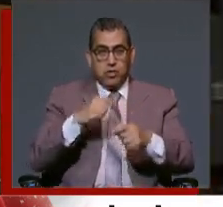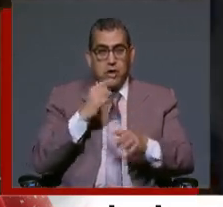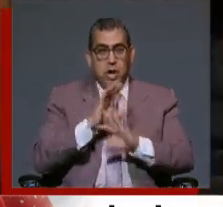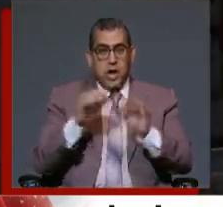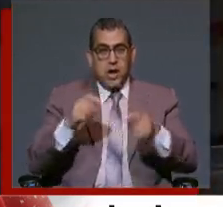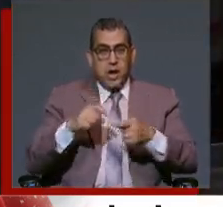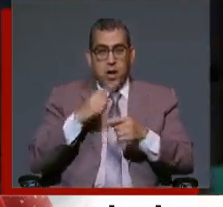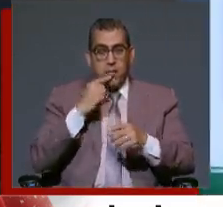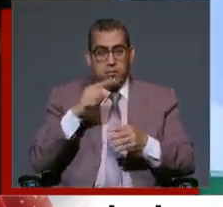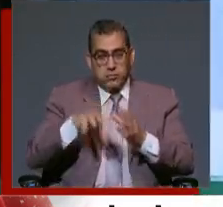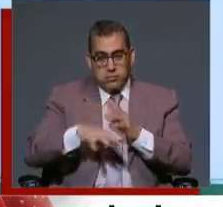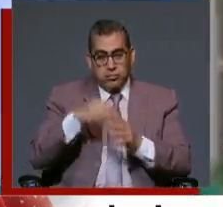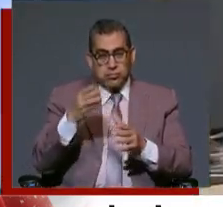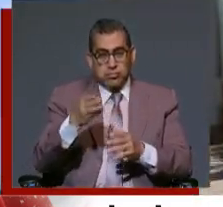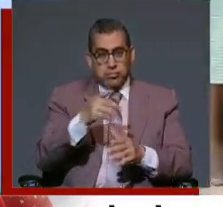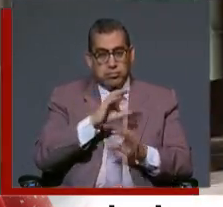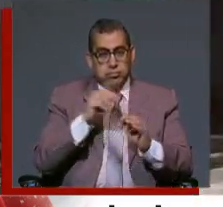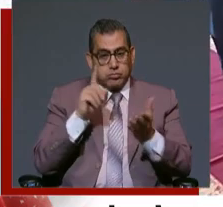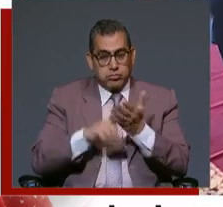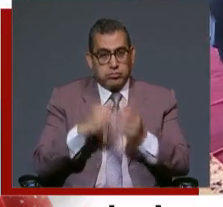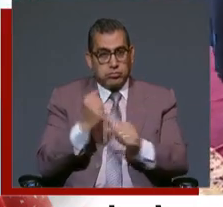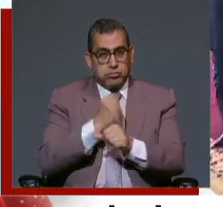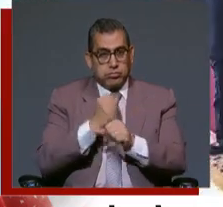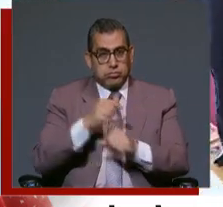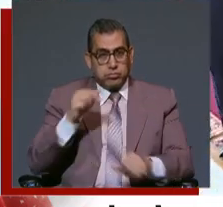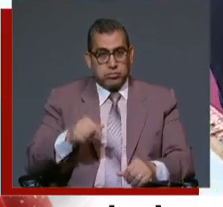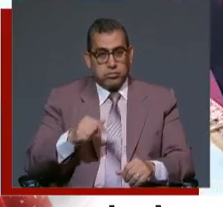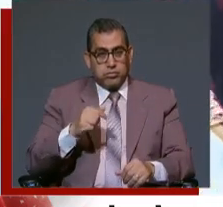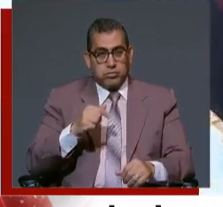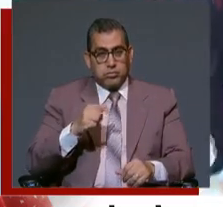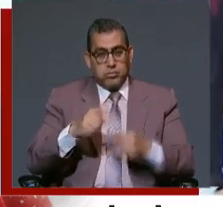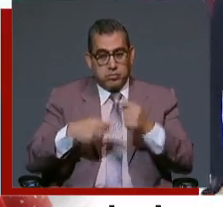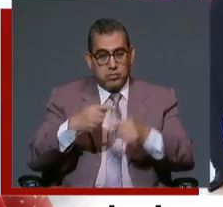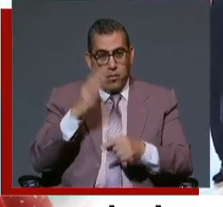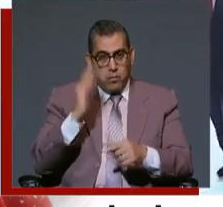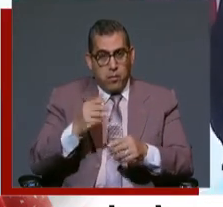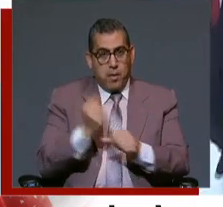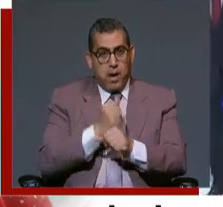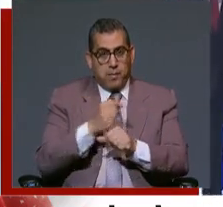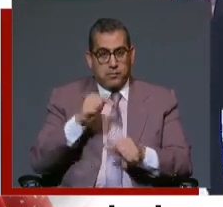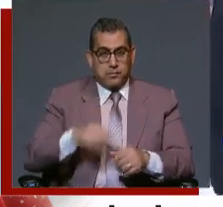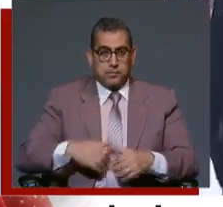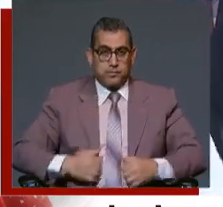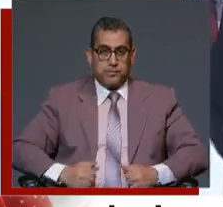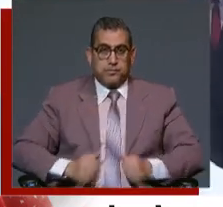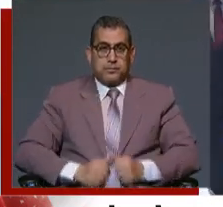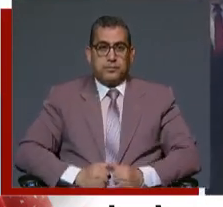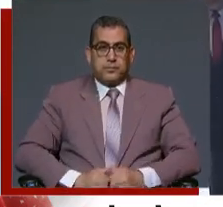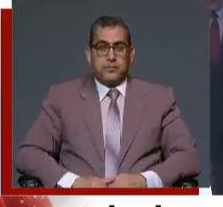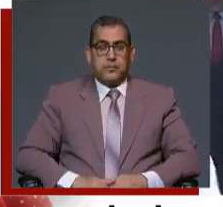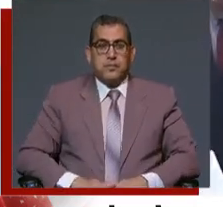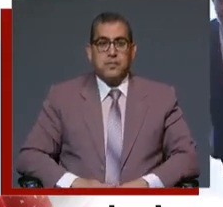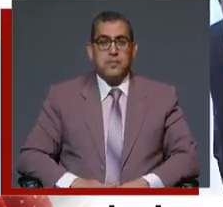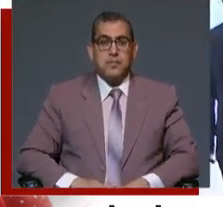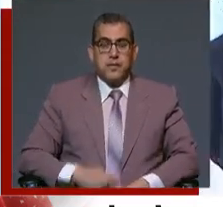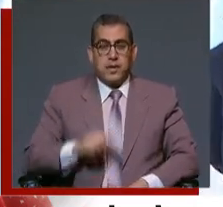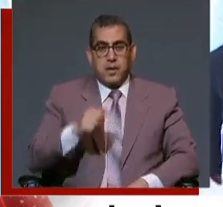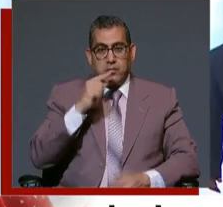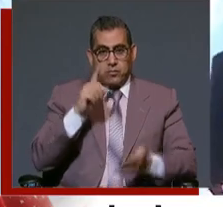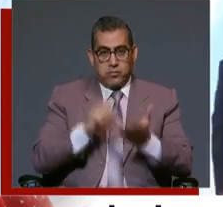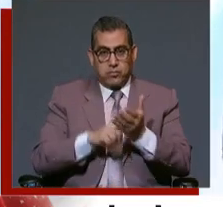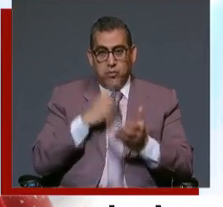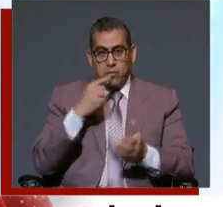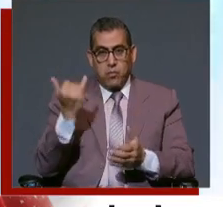الحقيقة أمور ممكن أنها يعاد تعميمها في بلاد أخرى. يعني هذا أمر